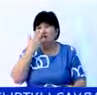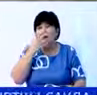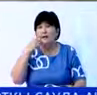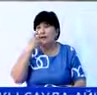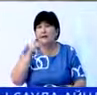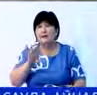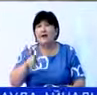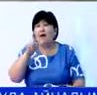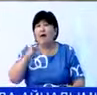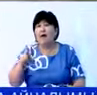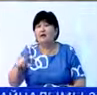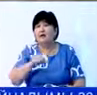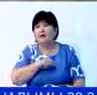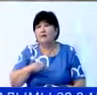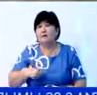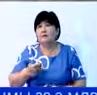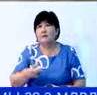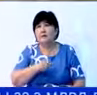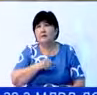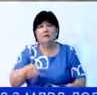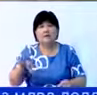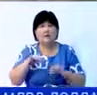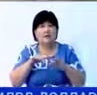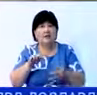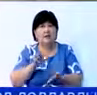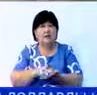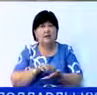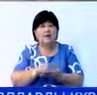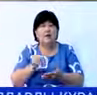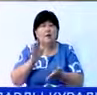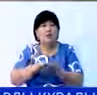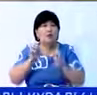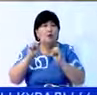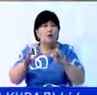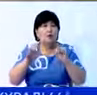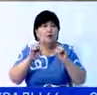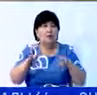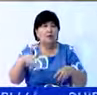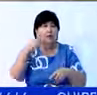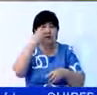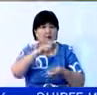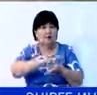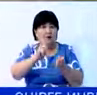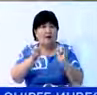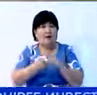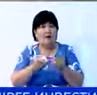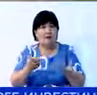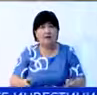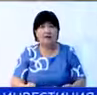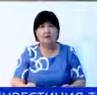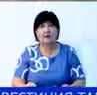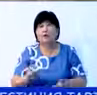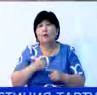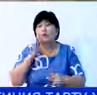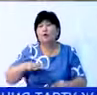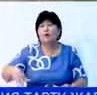келгенде адамның өзіміз ғой, өзіміз істеп алатын бәлем. Сол мусор төгі-төгі ақыр аяғын сасық қайнады. Осы көлдің